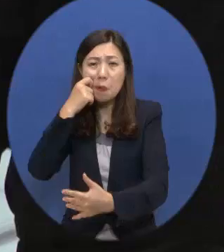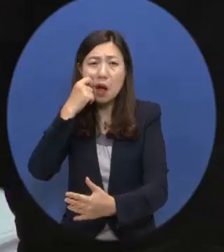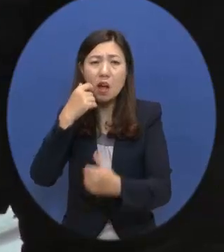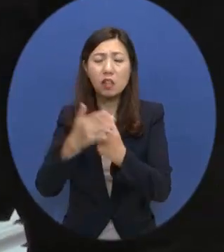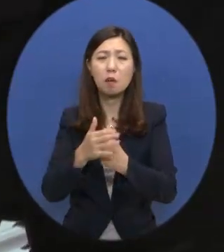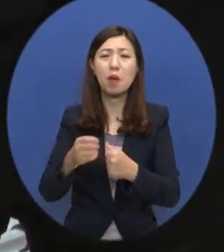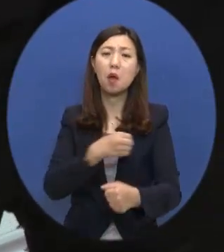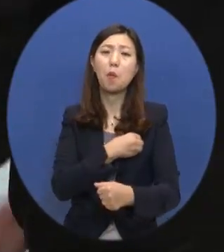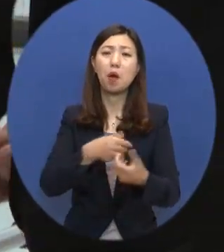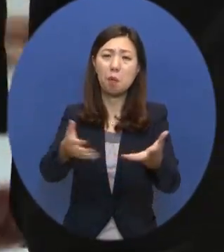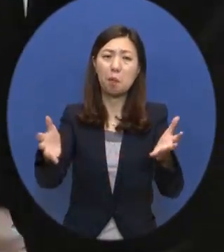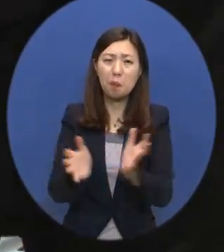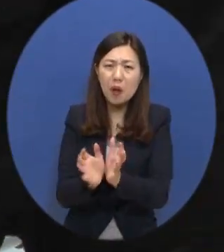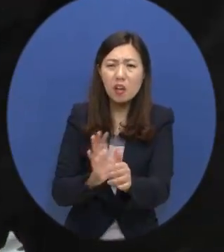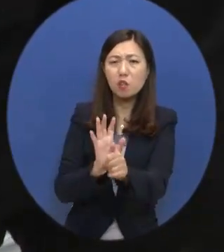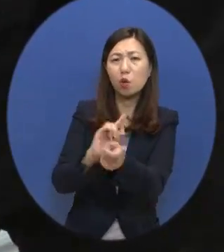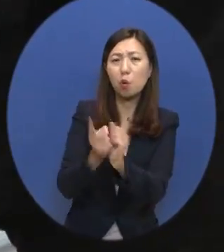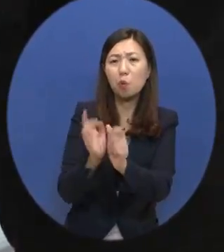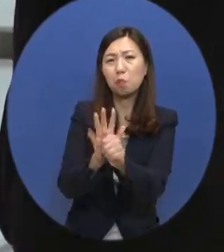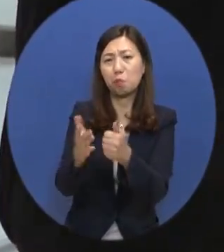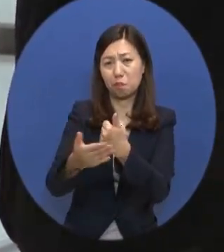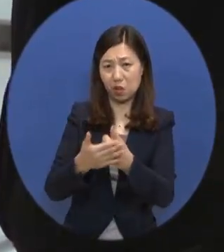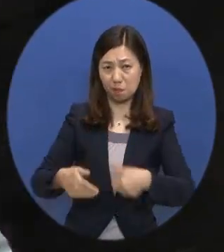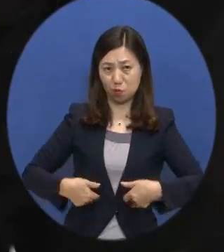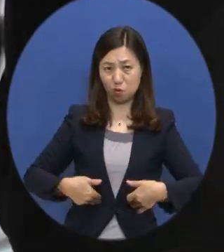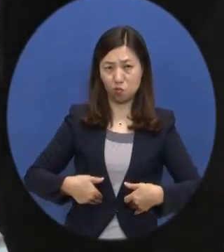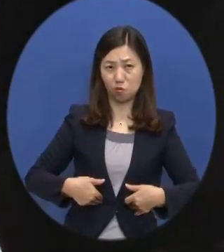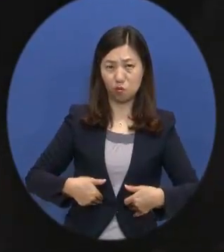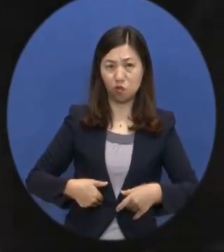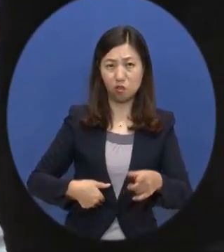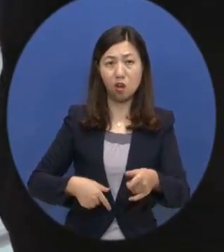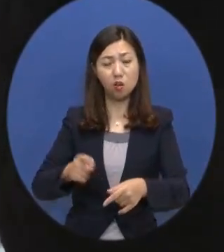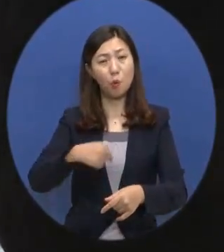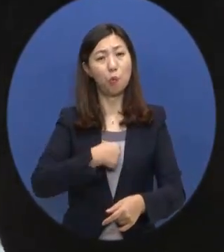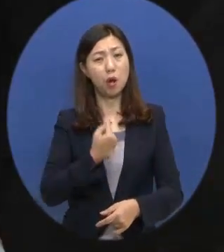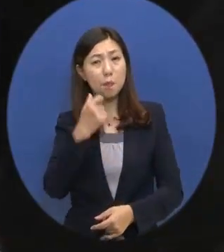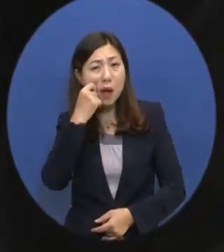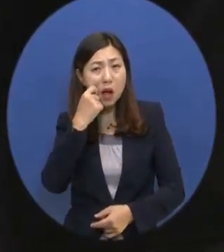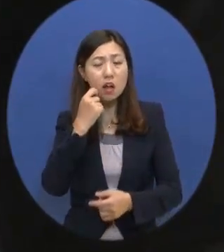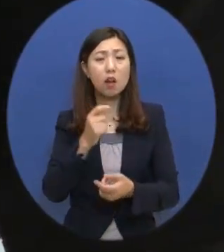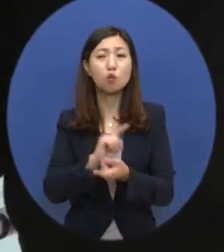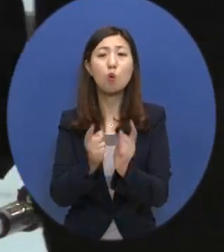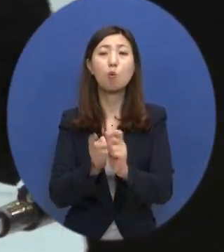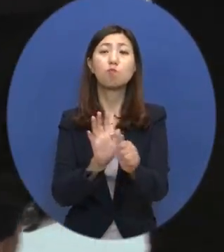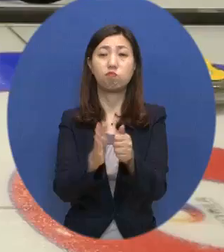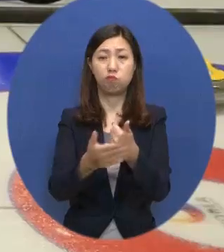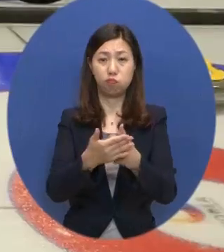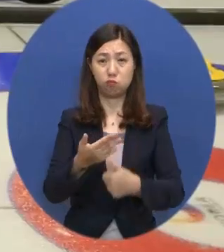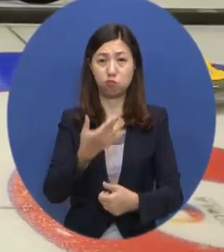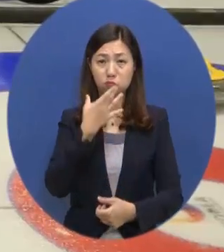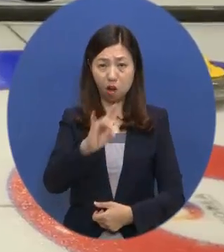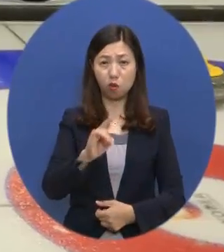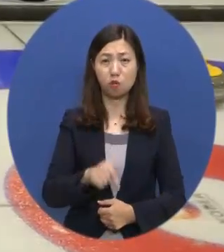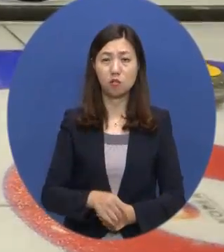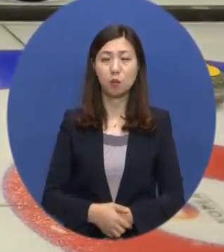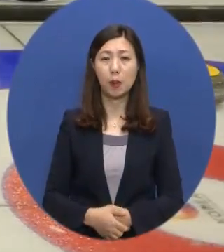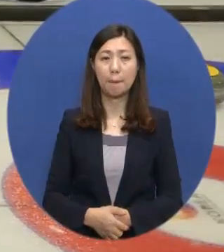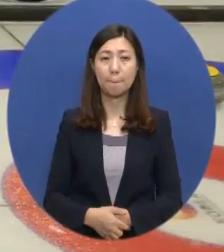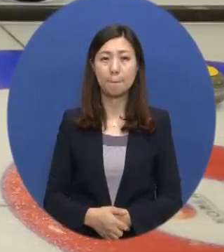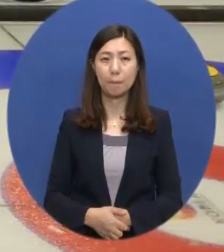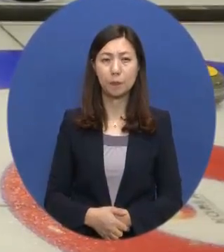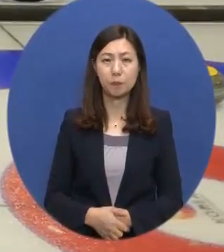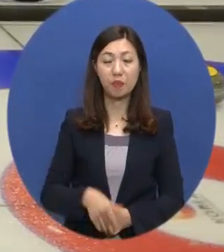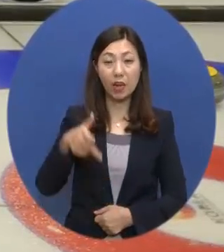다 도와줘야 돼. 우리의 실력인 거죠. 도와줘야 되는 거죠. 당연히 혼자 못하면 같이 하는 거니까. 컬링은 같은